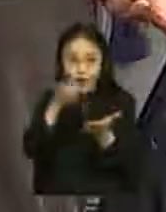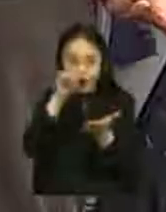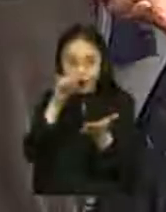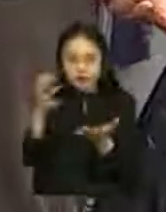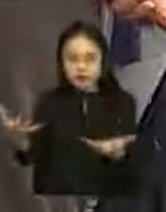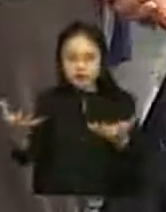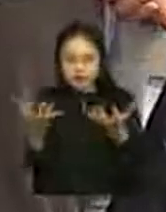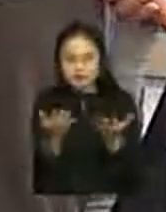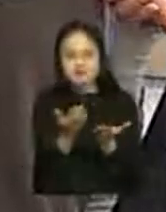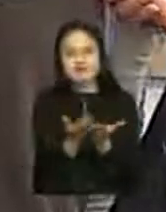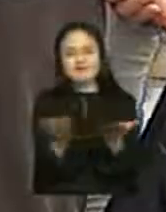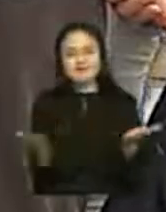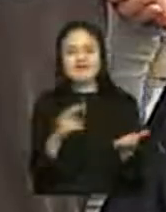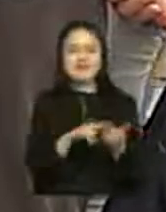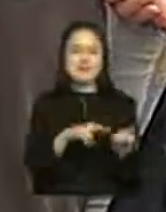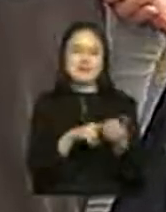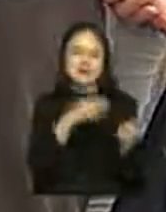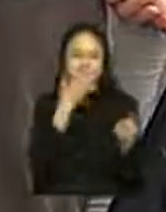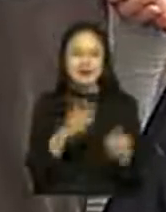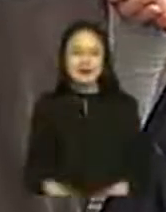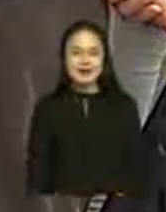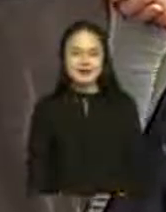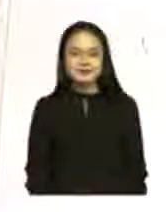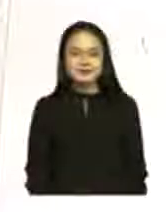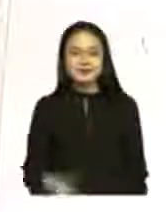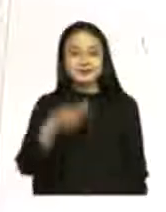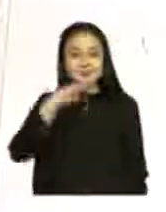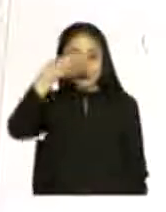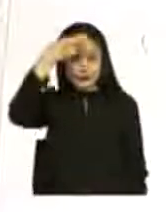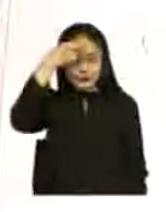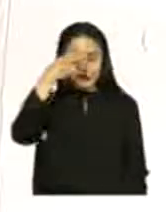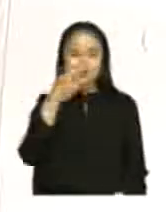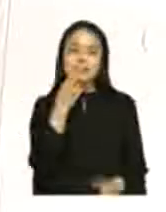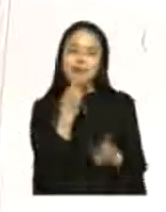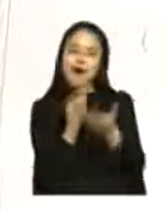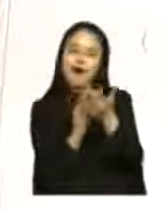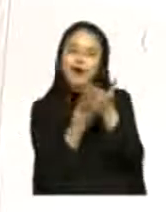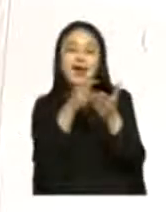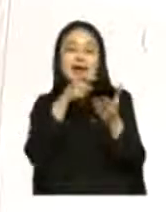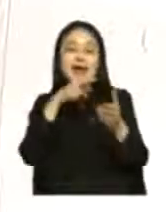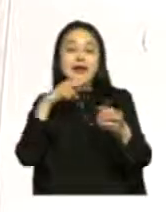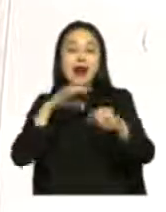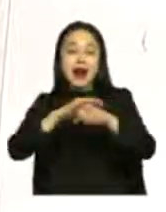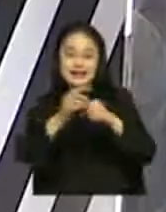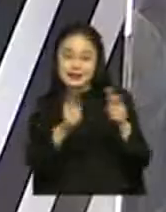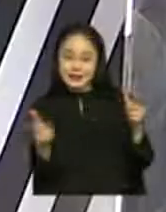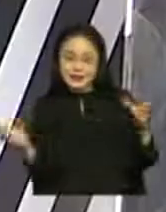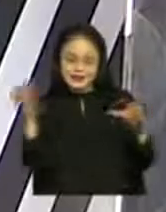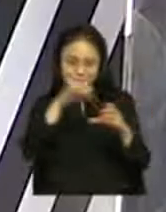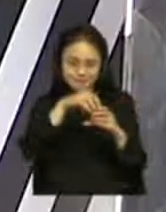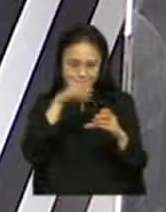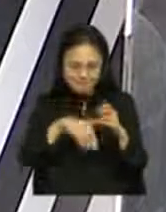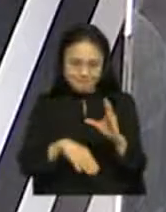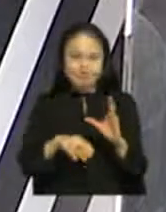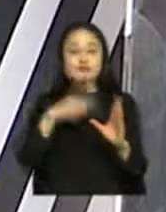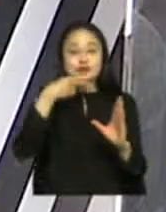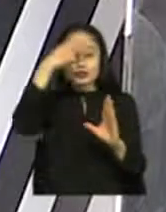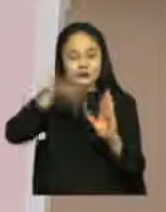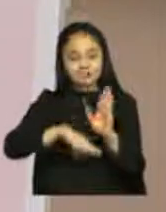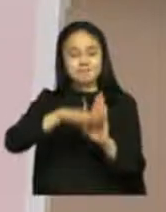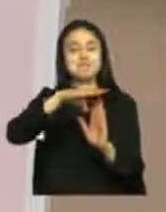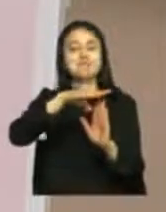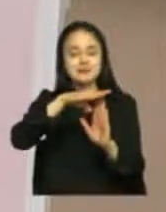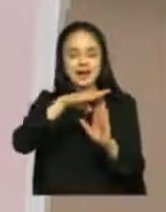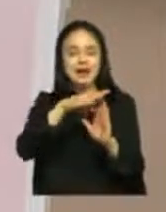가능합니다. 담금주는 이날 최고의 아이템 중 하나였습니다. 앙증맞은 병 안에 각종 열매를 담아 여성